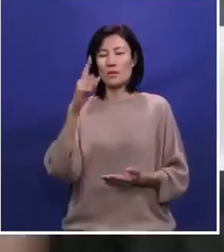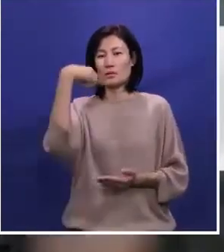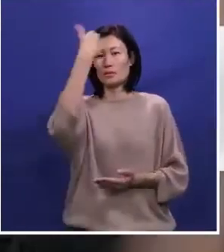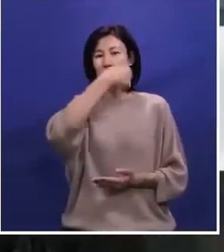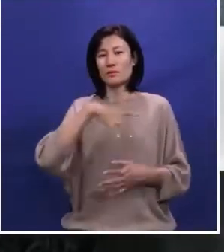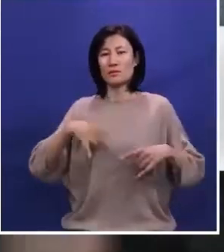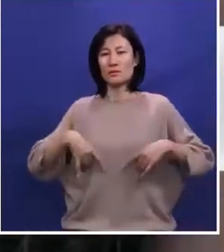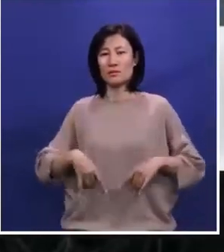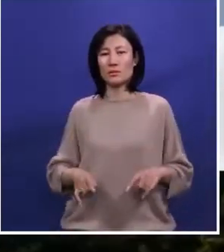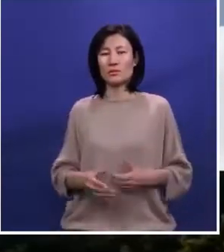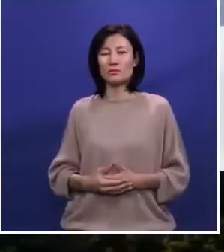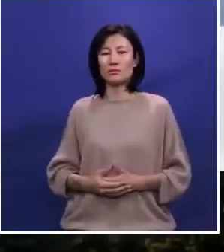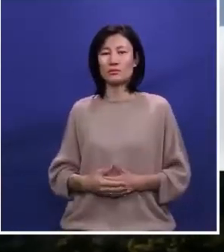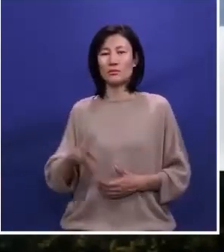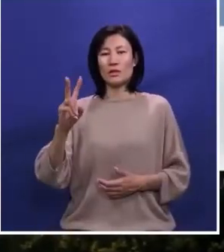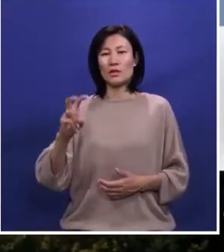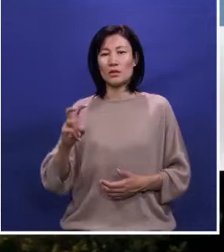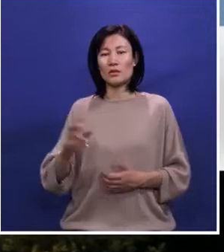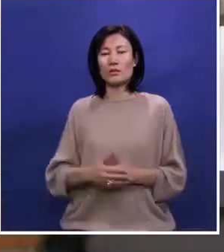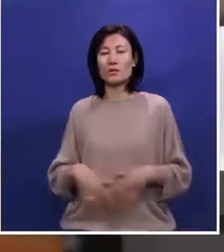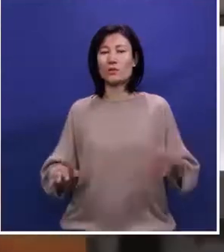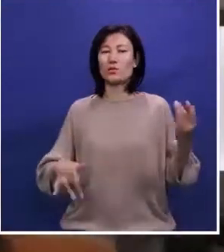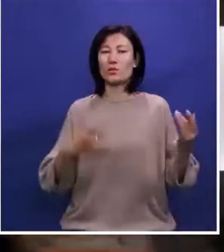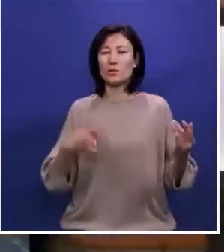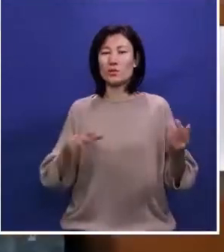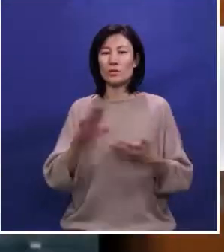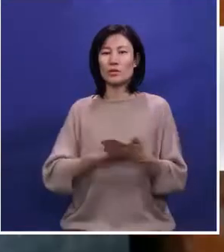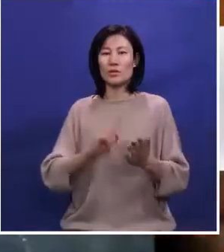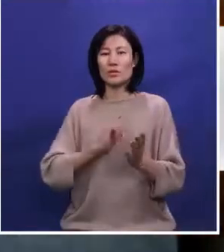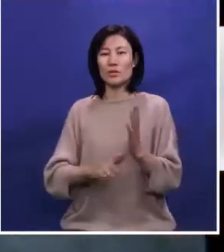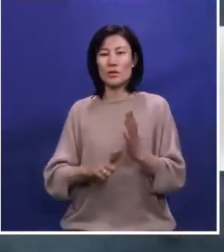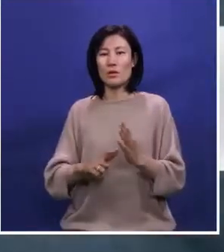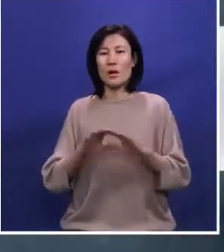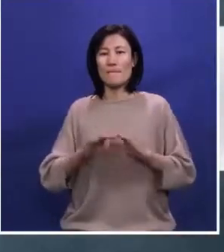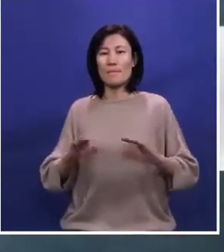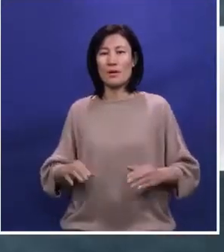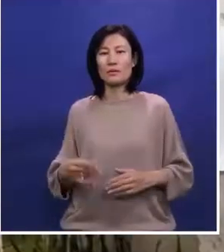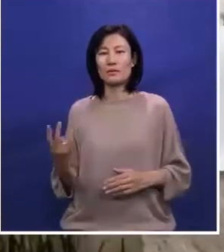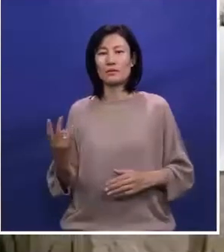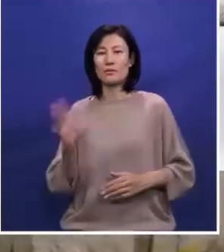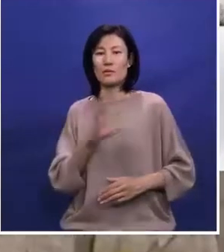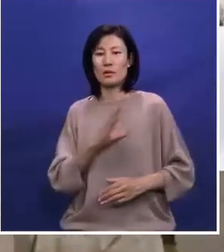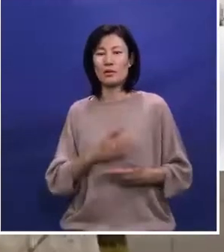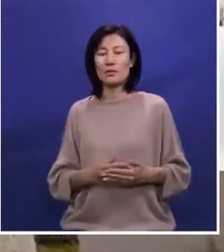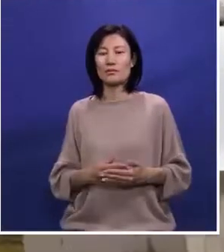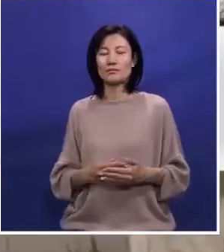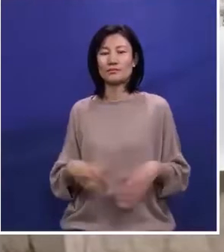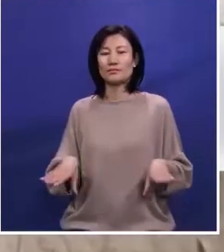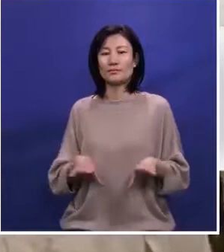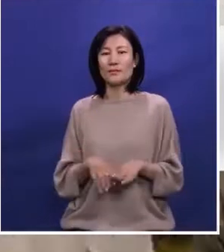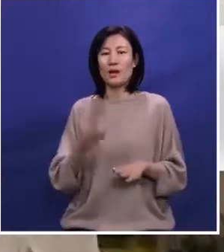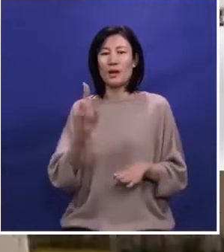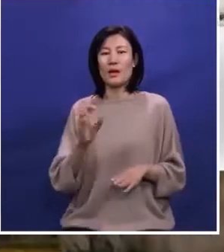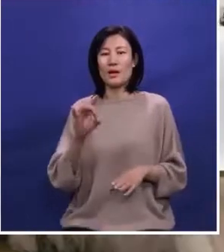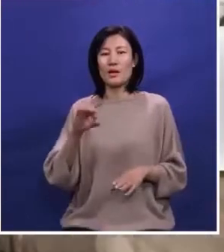бір туатын талантты тұлға 200-ге жуық күй шығарып, 70-ге жуығы ұрпаққа жетті. Бірегей тұлғада